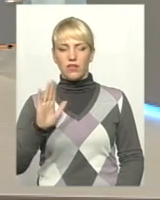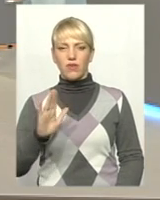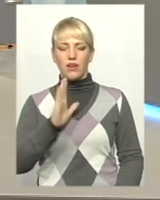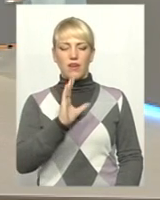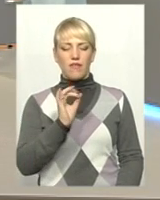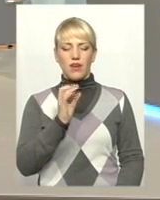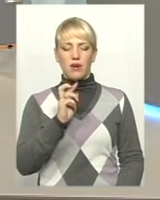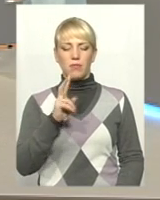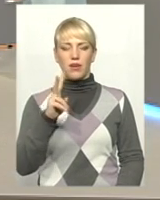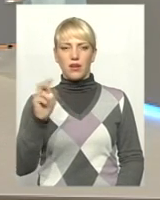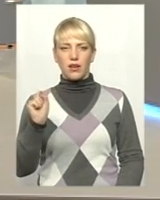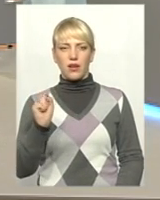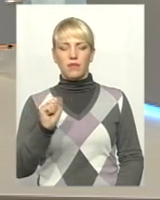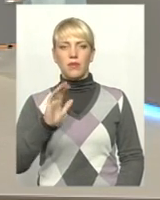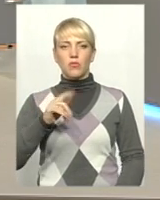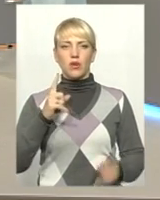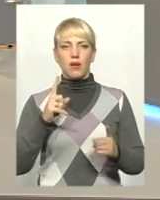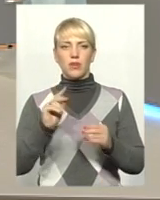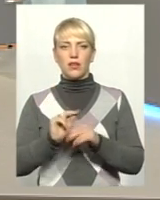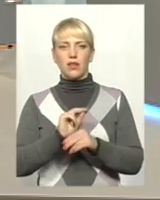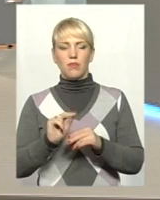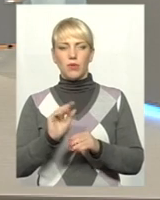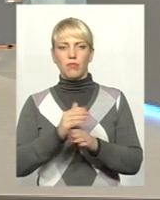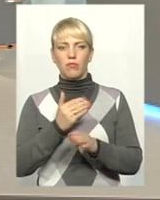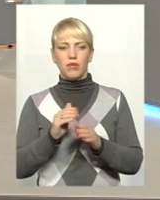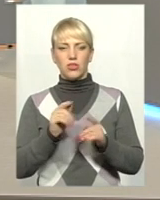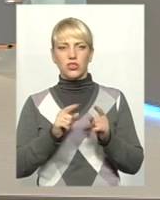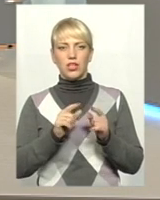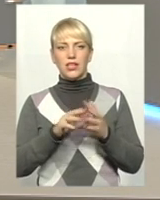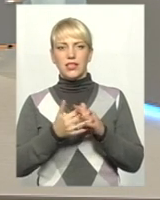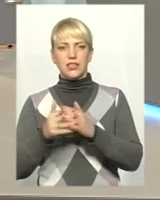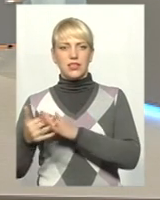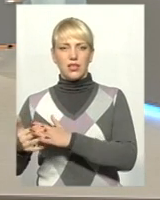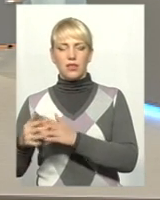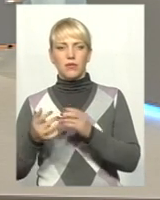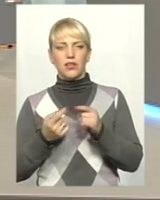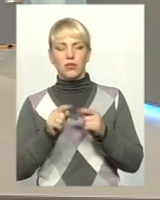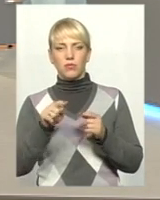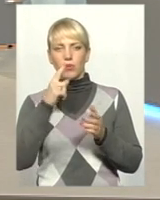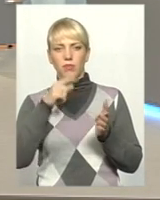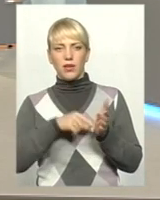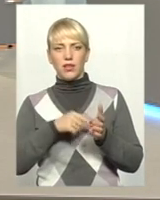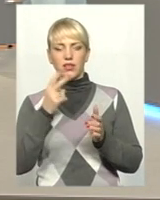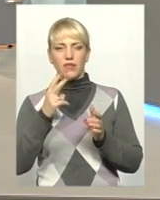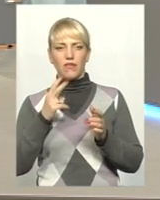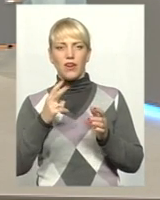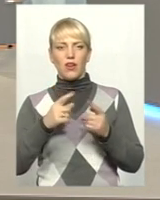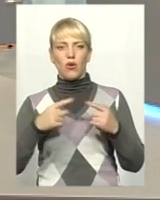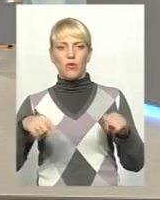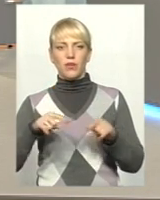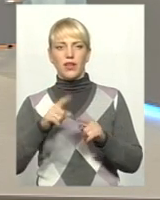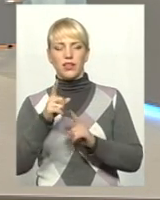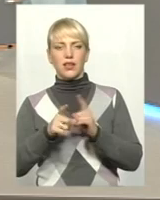це окремі ділянки, потім йде капітальний ремонт між населеними цими пунктами. Туди попало два об'єкти